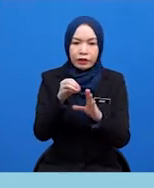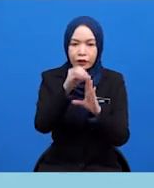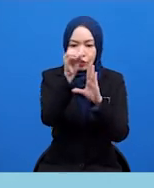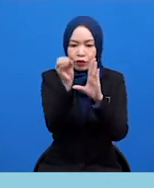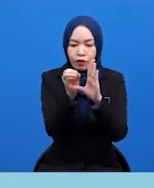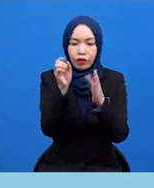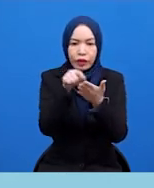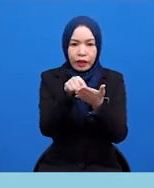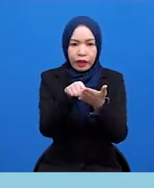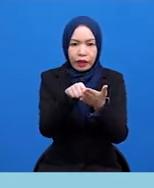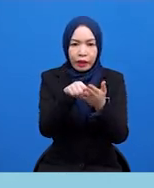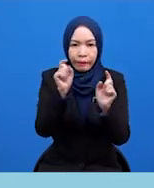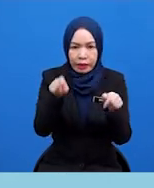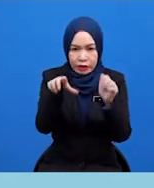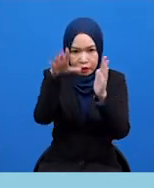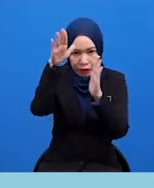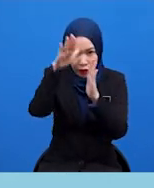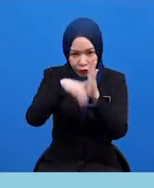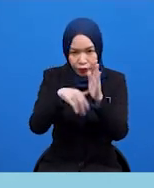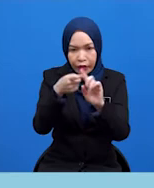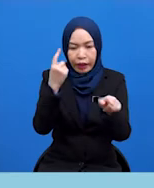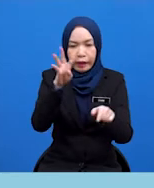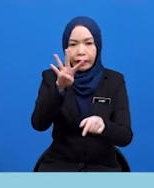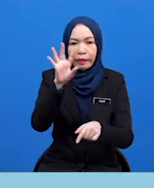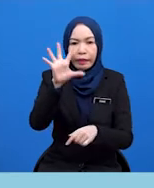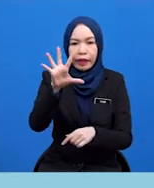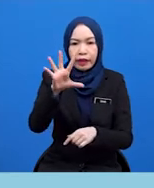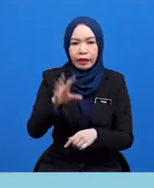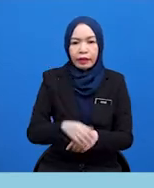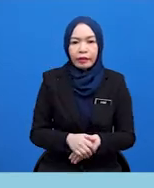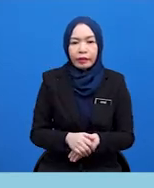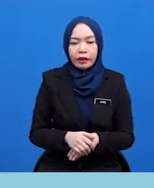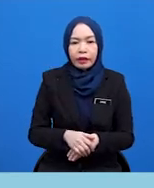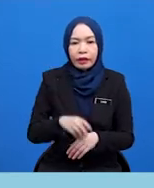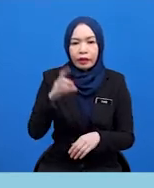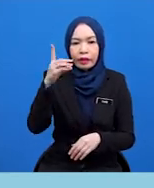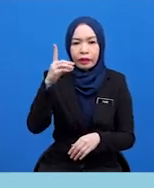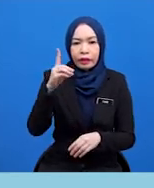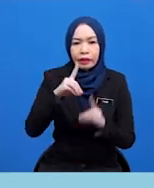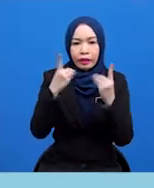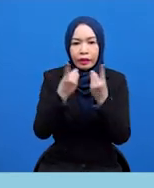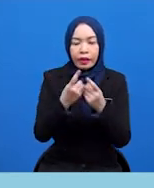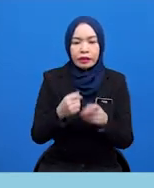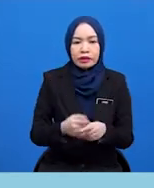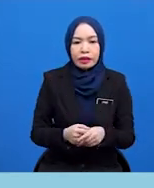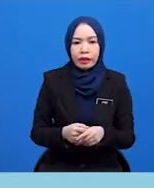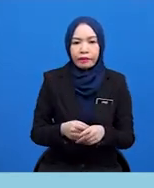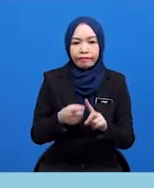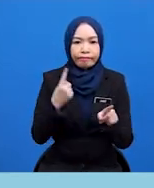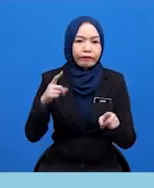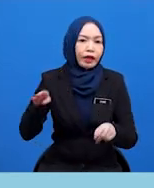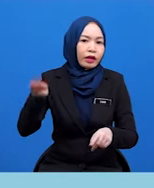mestilah kurang daripada 45 darjah melingkari sesebuah bukit supaya larian